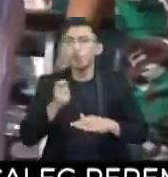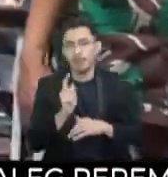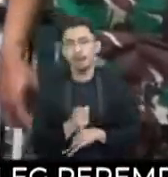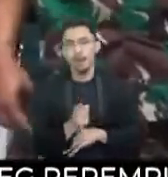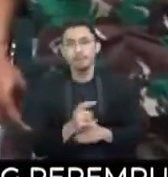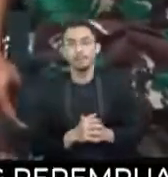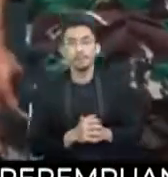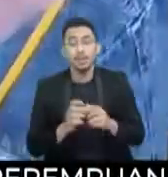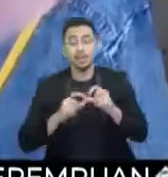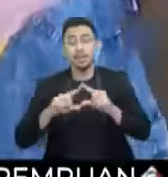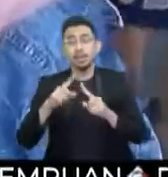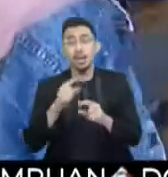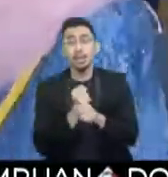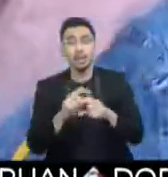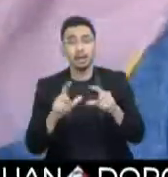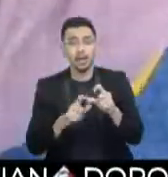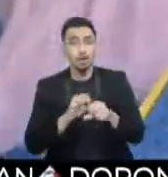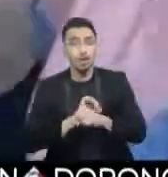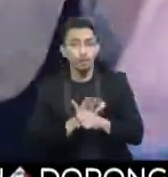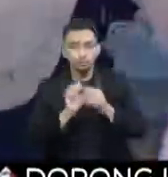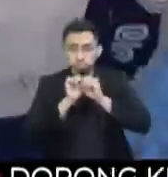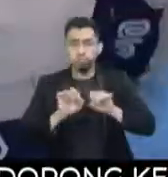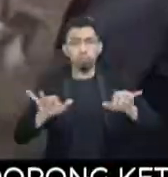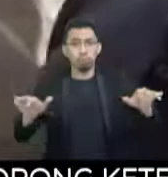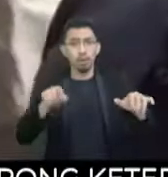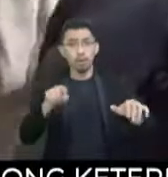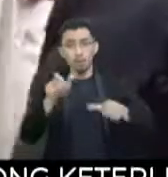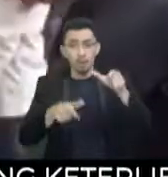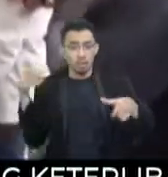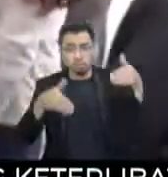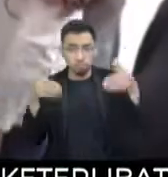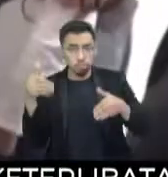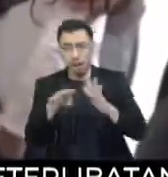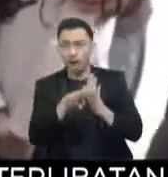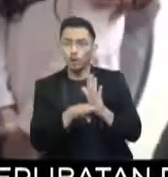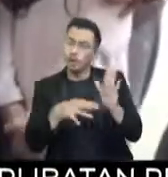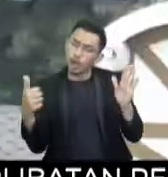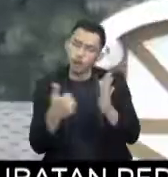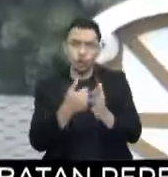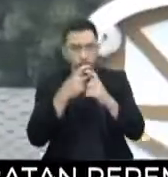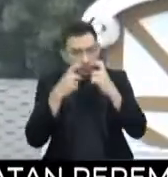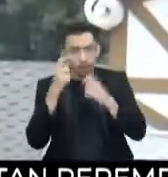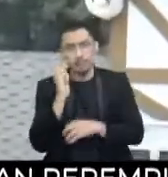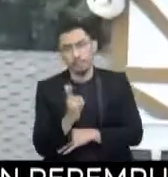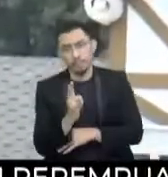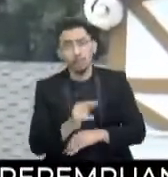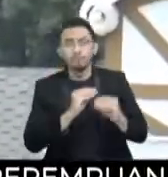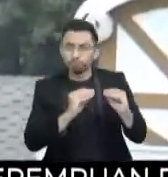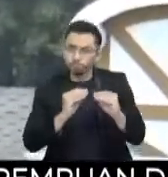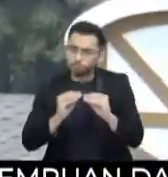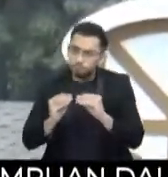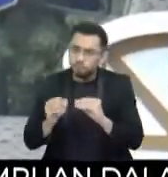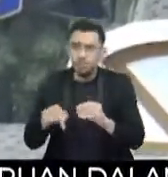Satgas COVID juga mengingatkan pengunjung untuk selalu menjaga protokol kesehatan. Satgas juga mengingatkan edukasi akan bahaya COVID yang